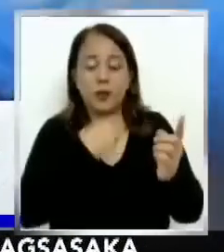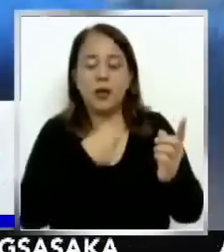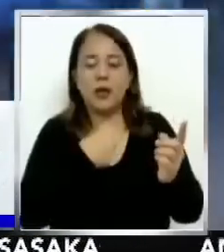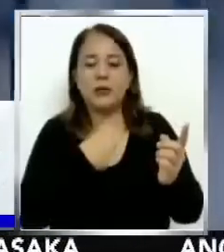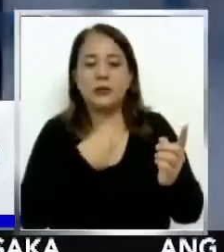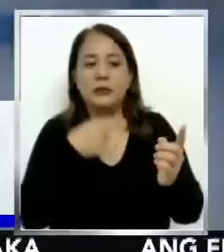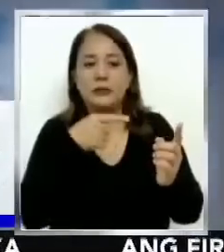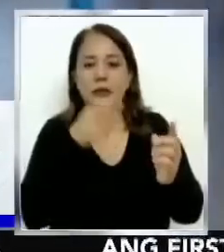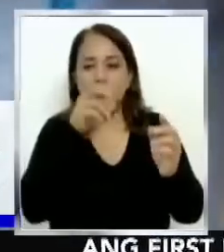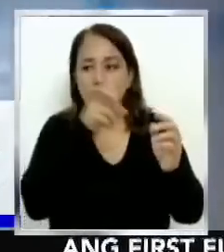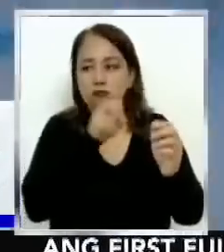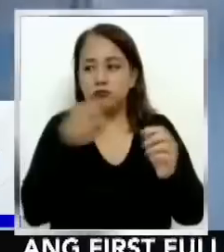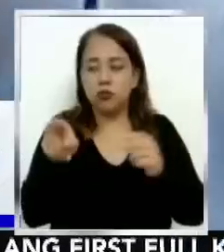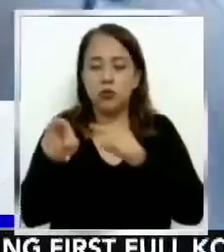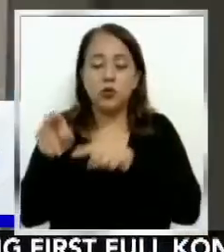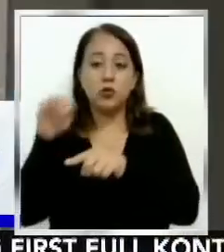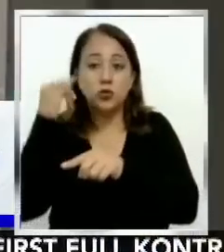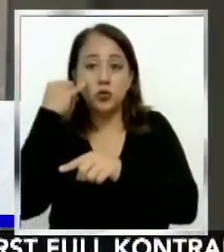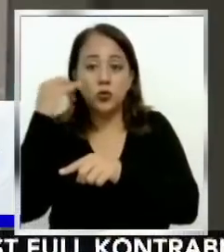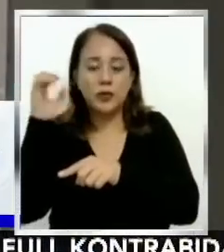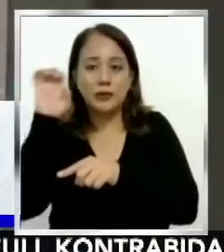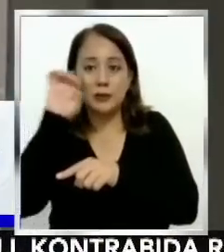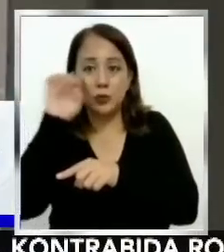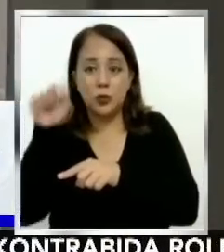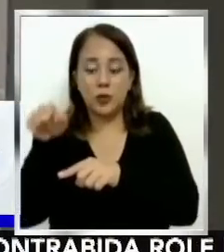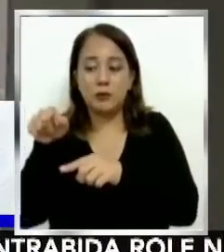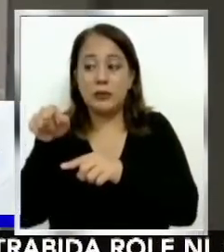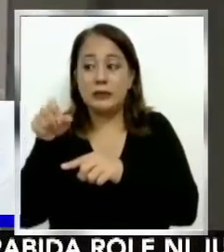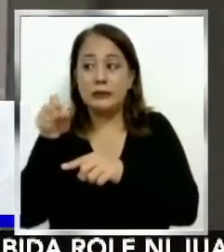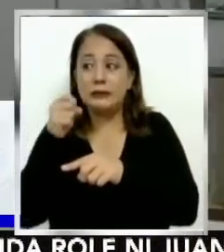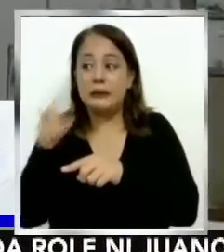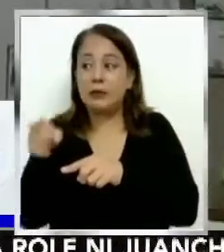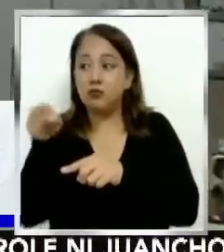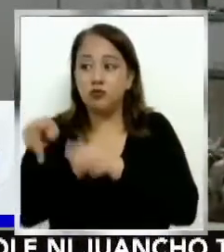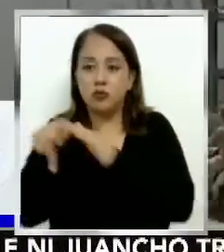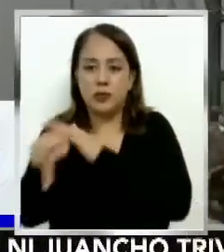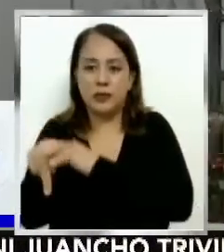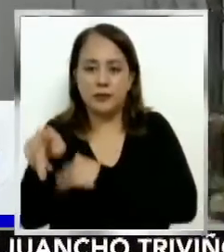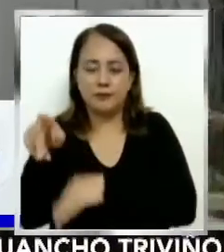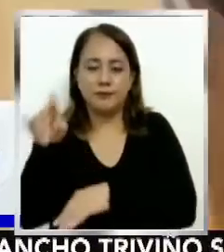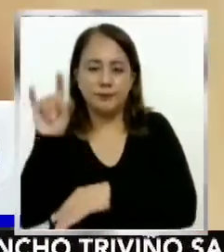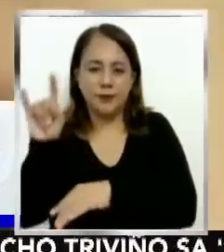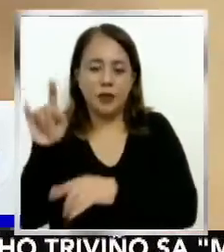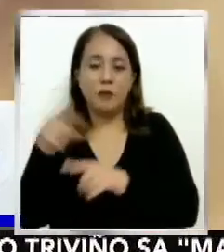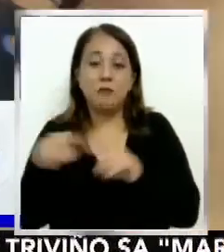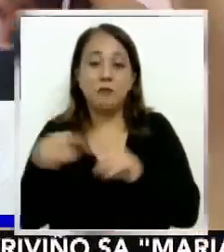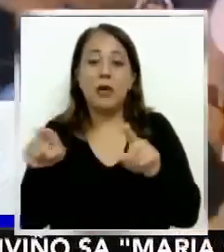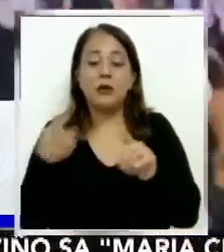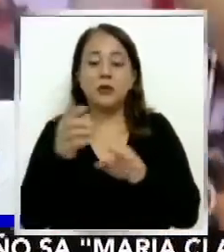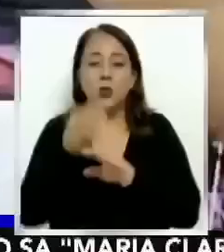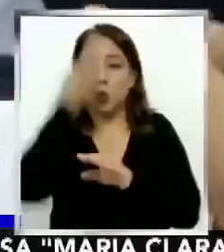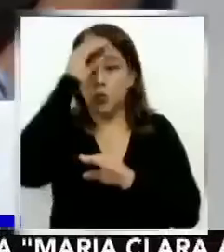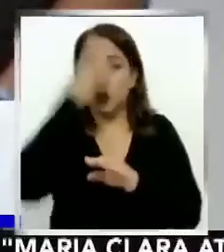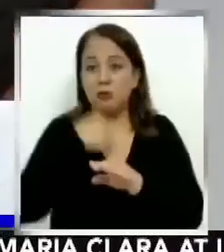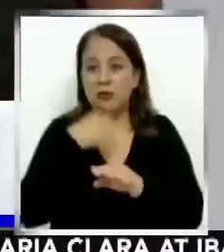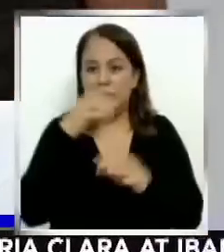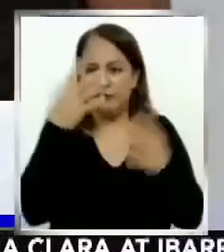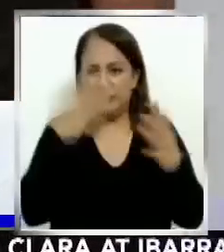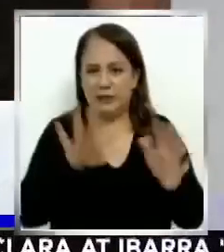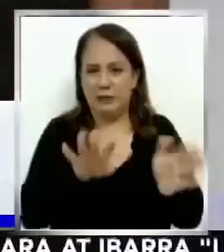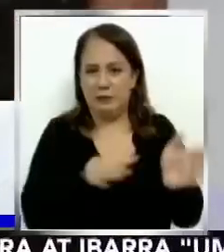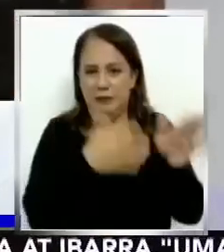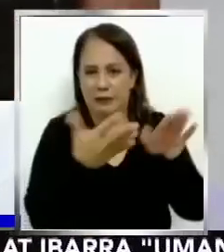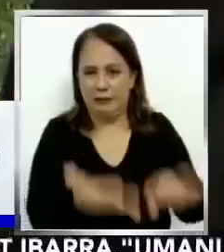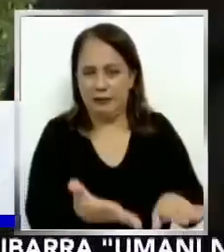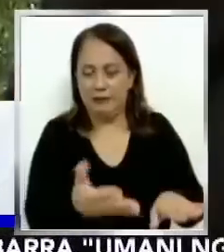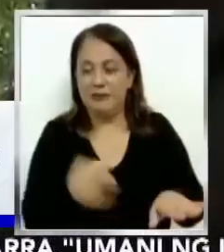kumontok-umano sa kanya para ipatumba si Lapid. Pero namatay si Villamor sa loob ng binibid noong October 18, kasabay ng pagharap ng PNP at DILG sa media